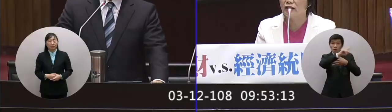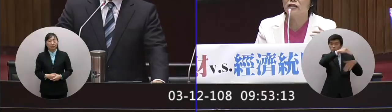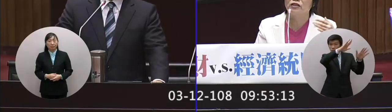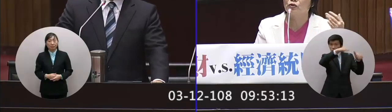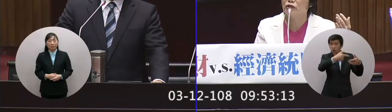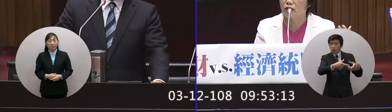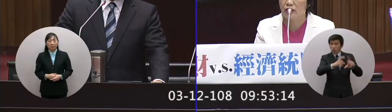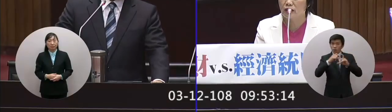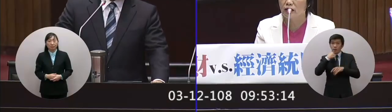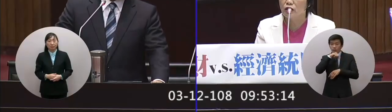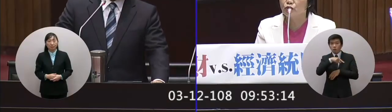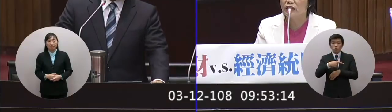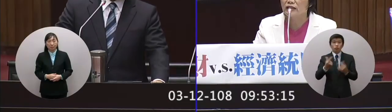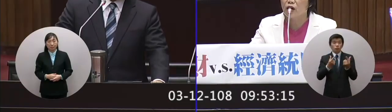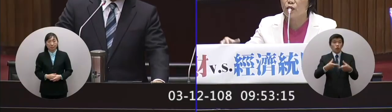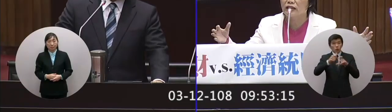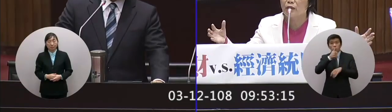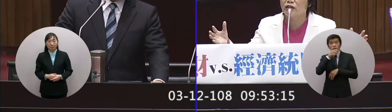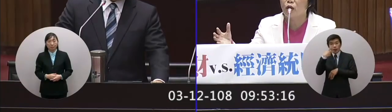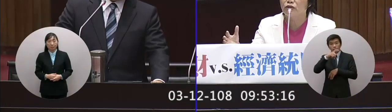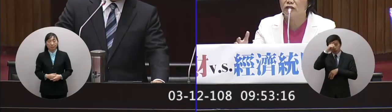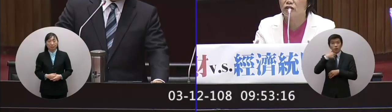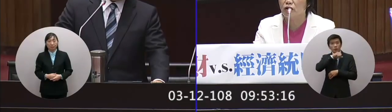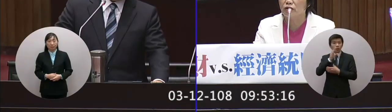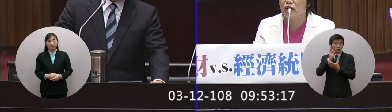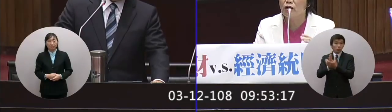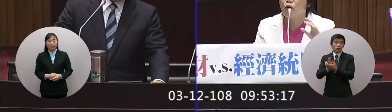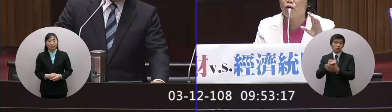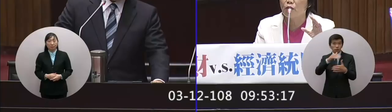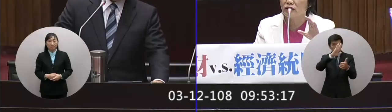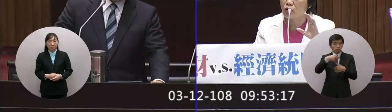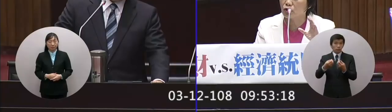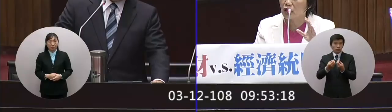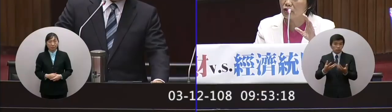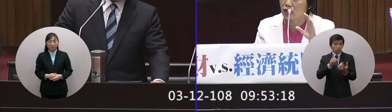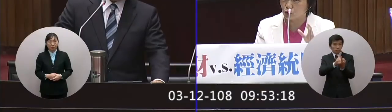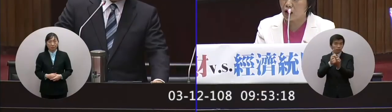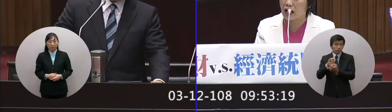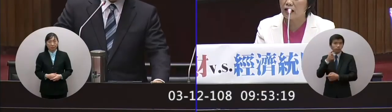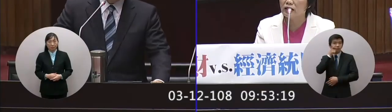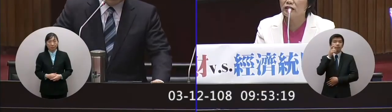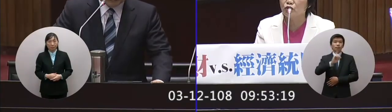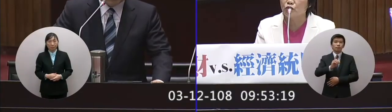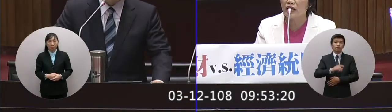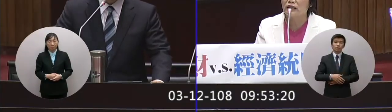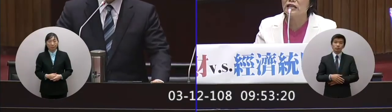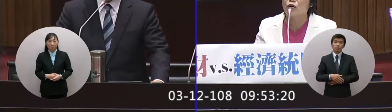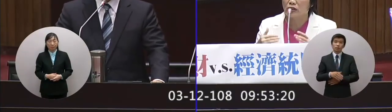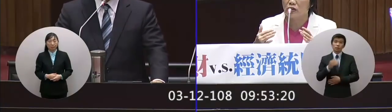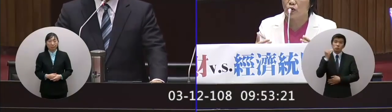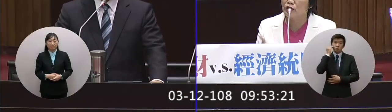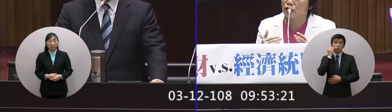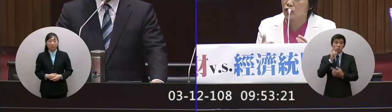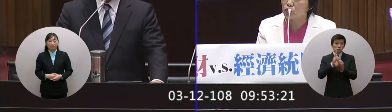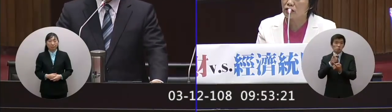返乡，也可能是落叶归根，所以他想要回来台湾投资的时候呢，往往会遭受到一些阻碍，这些阻碍呢，